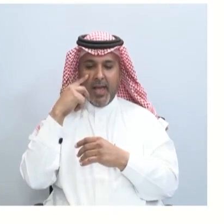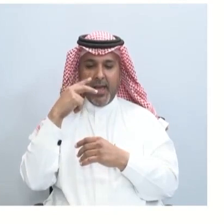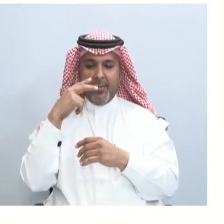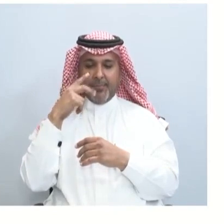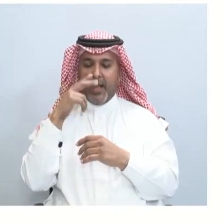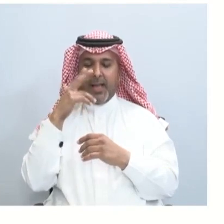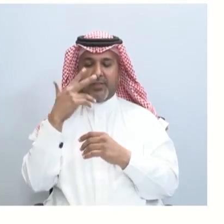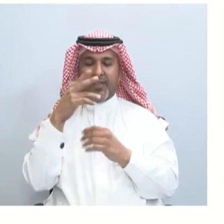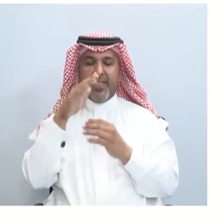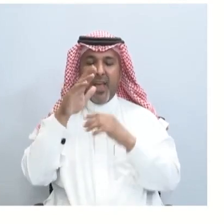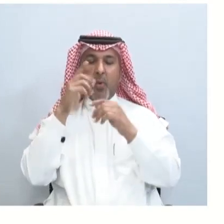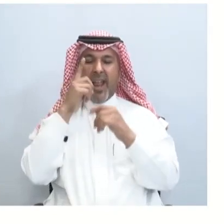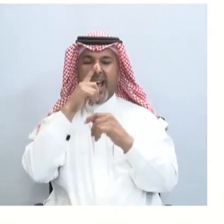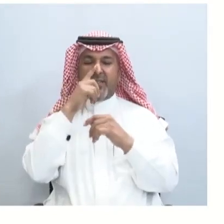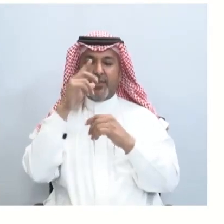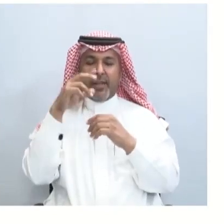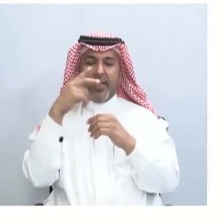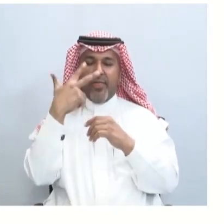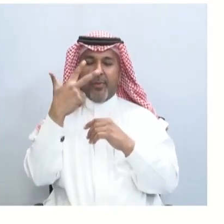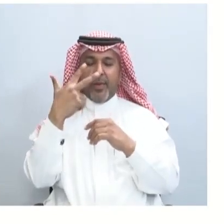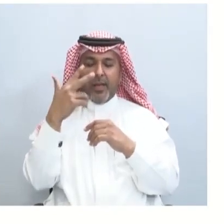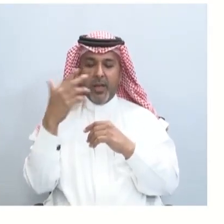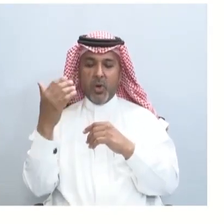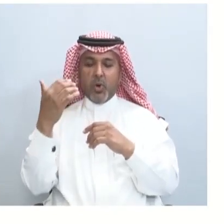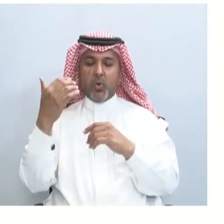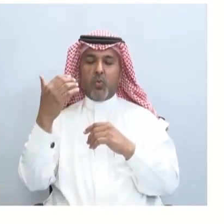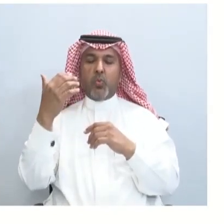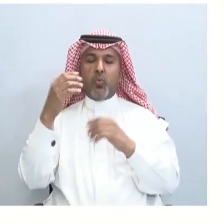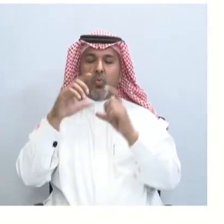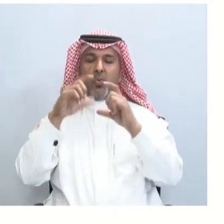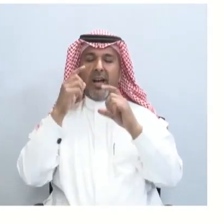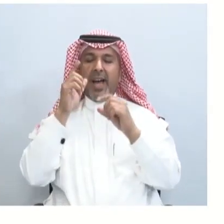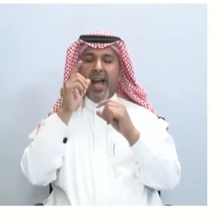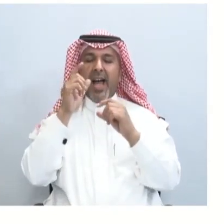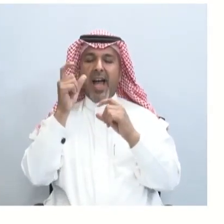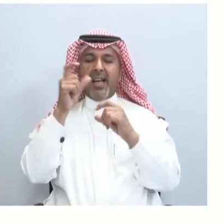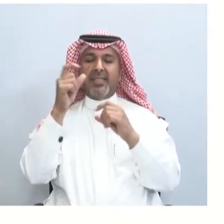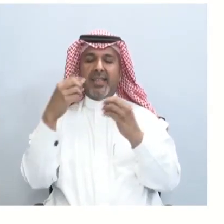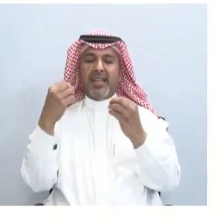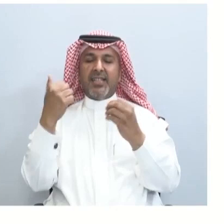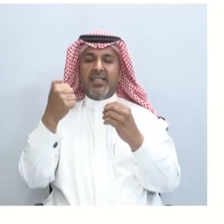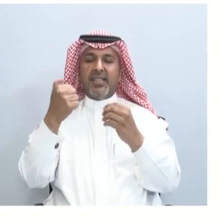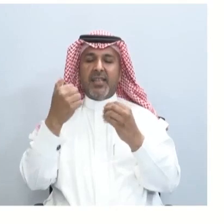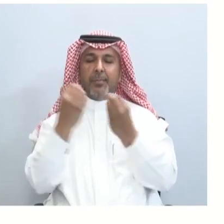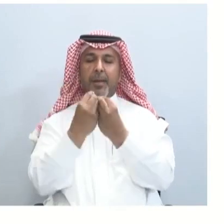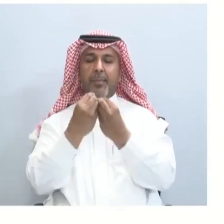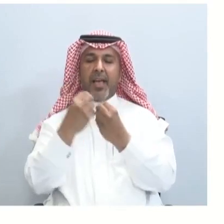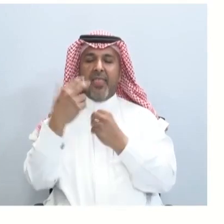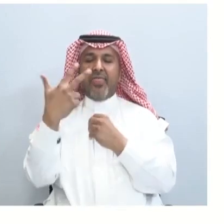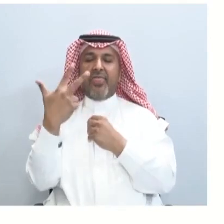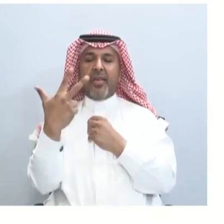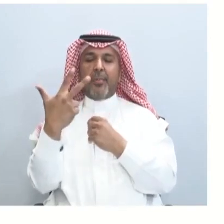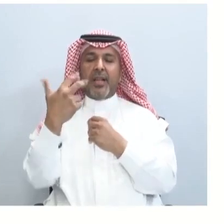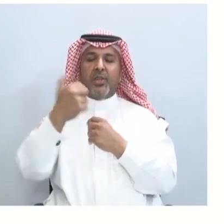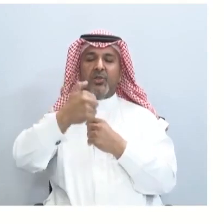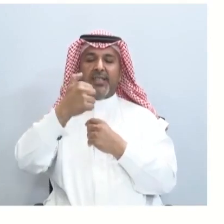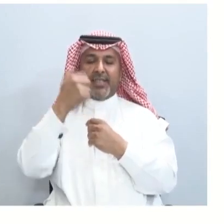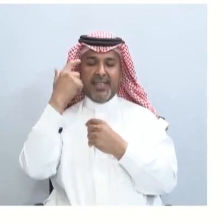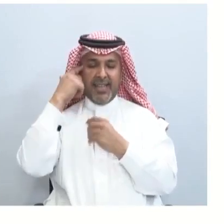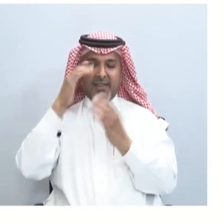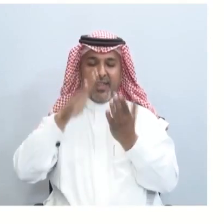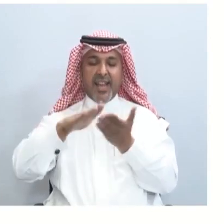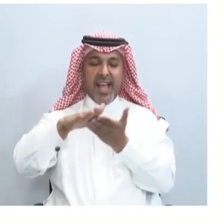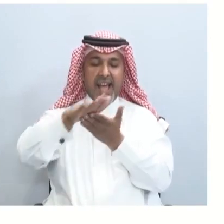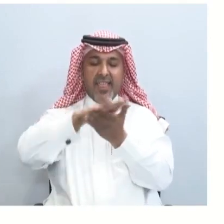نجمع هاتين المساحتين ستين زائد ثمانيه نعم وتساوي 68 سم مربع اذا